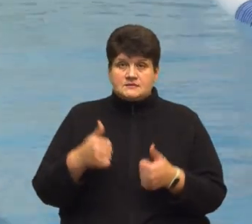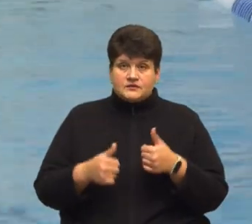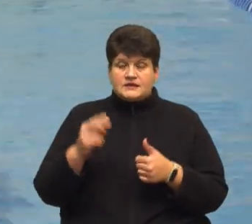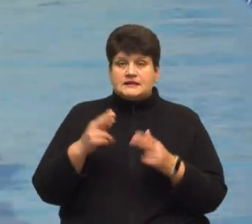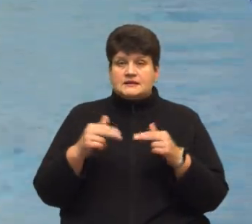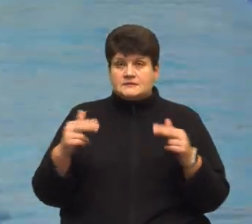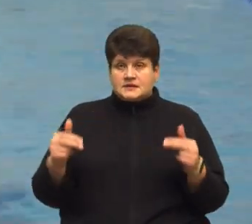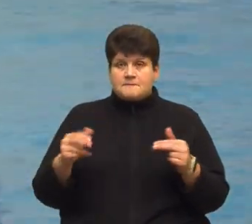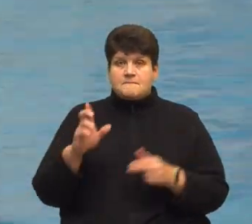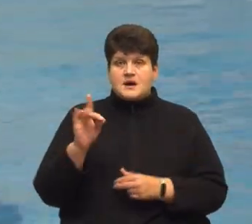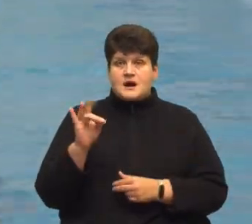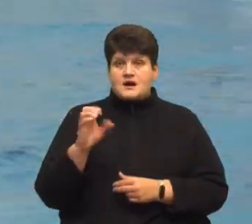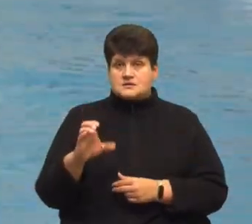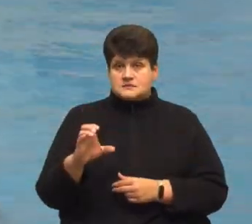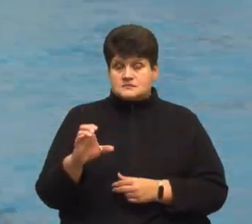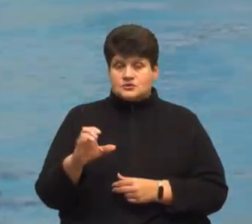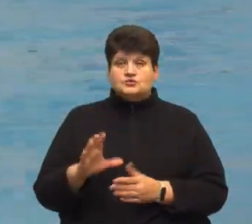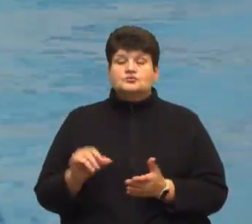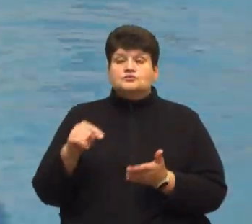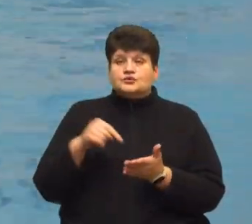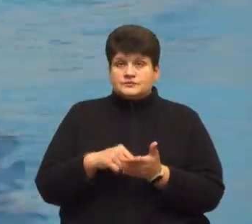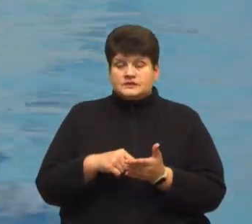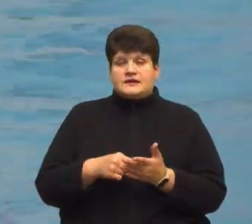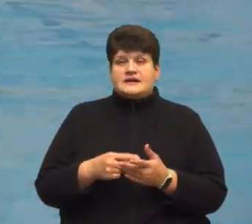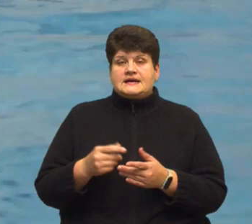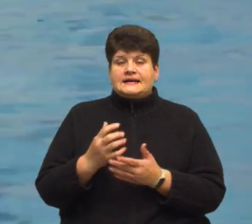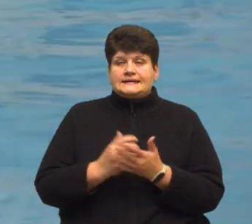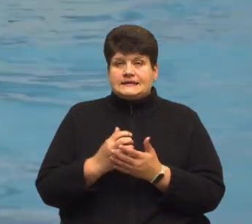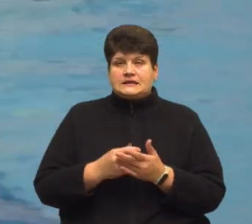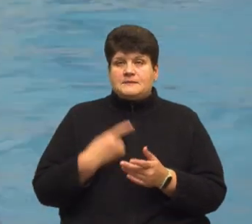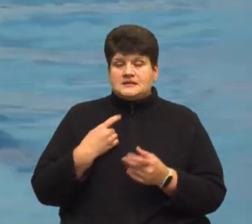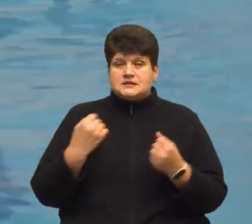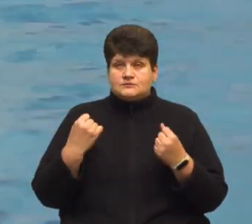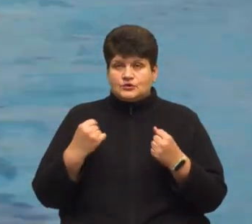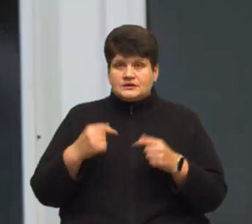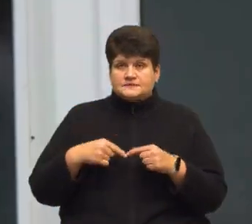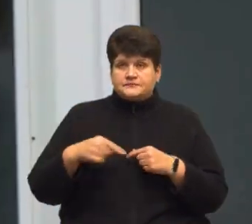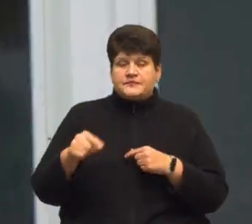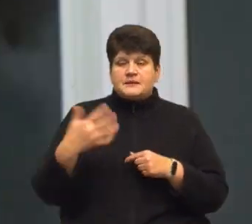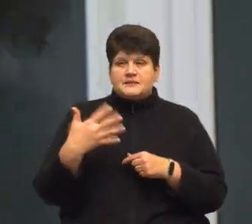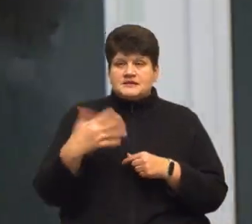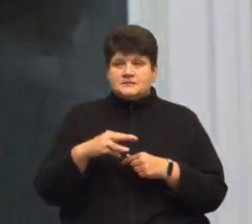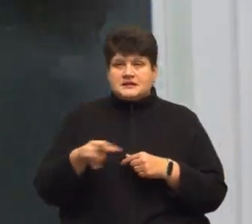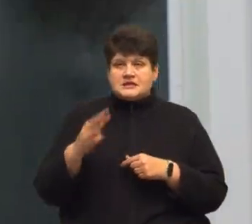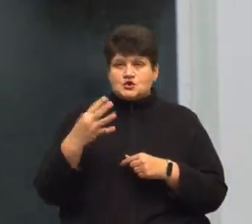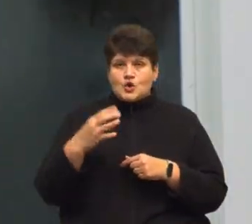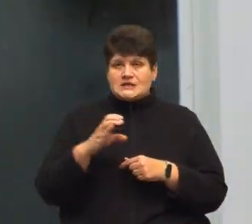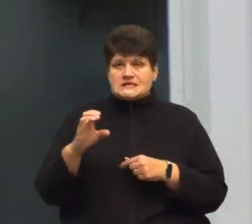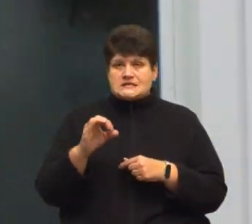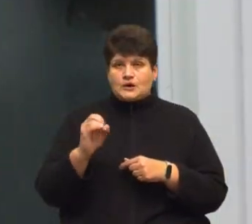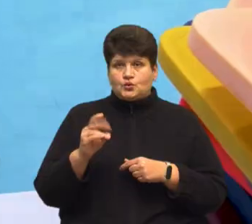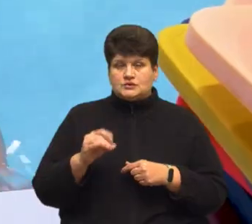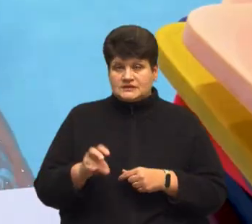спосіб бразс щоб стати кандидатом у майстри спорту Вікторії потрібно подолати дистанцію 50 м брасом за 40 секунд каже Юрій